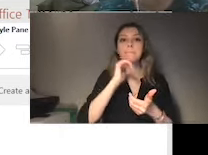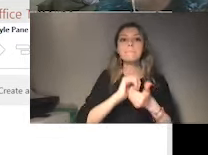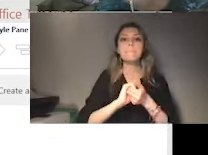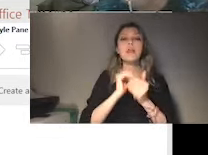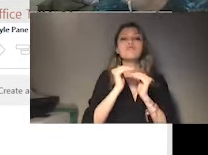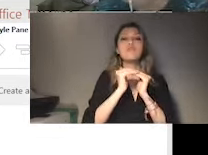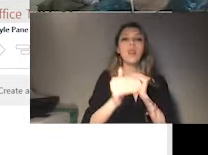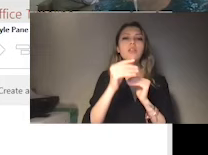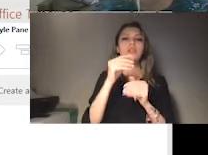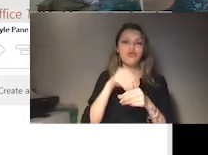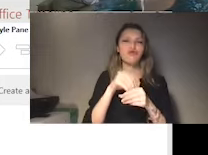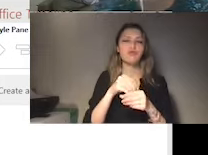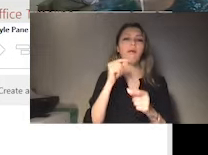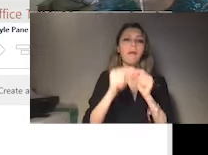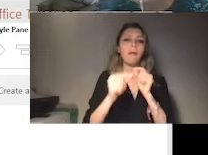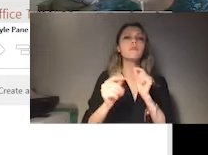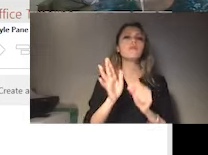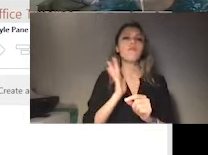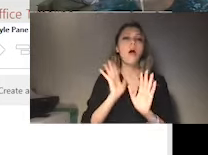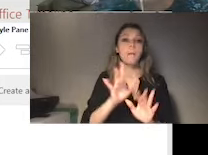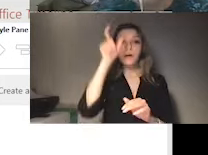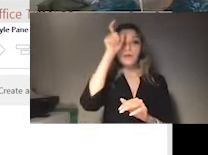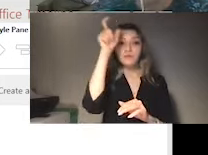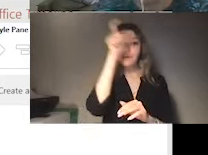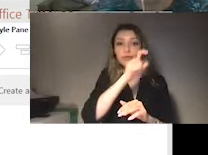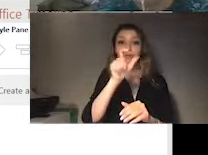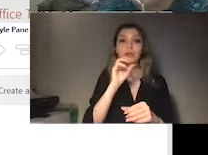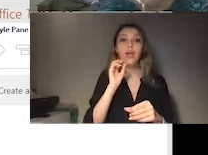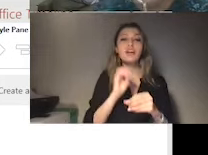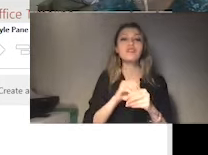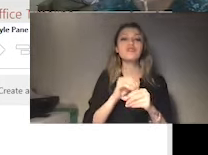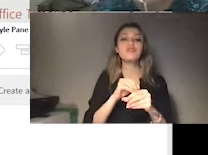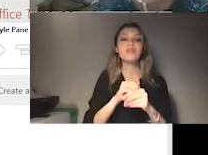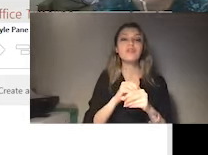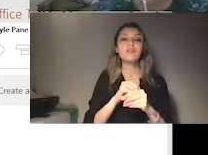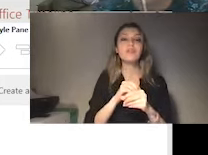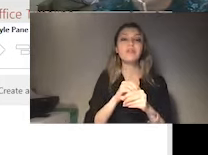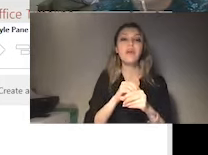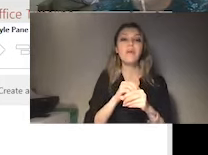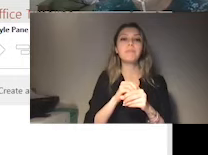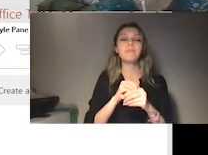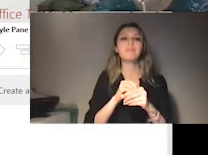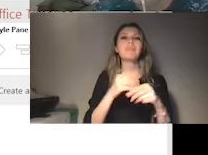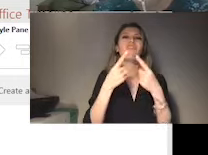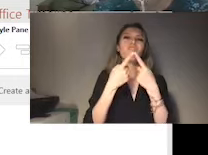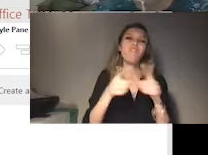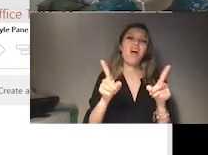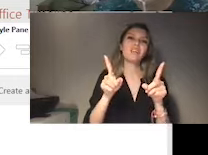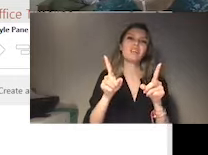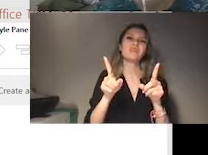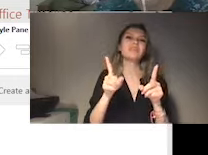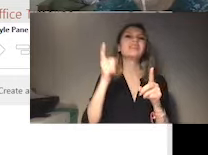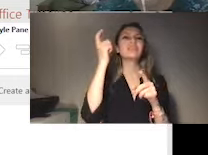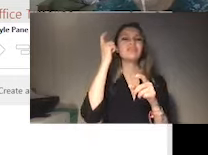bir devlet ama Türkiye açısından statüsü farklı, tanıma statüsü farklı. Dolayısıyla o